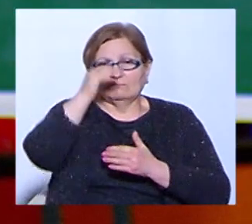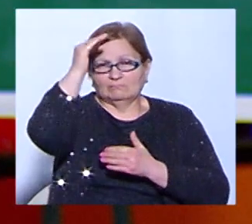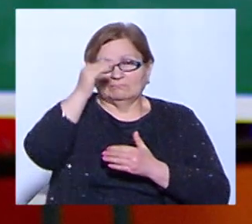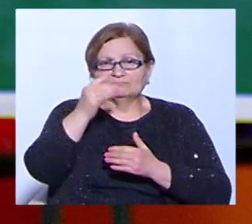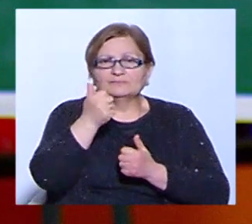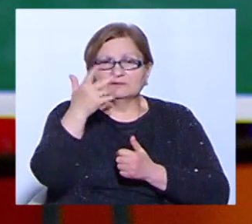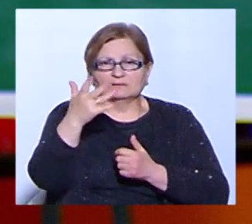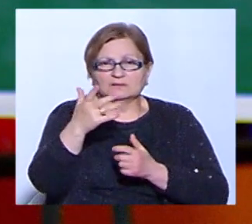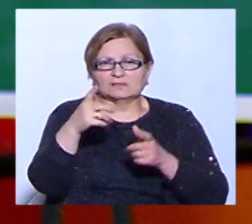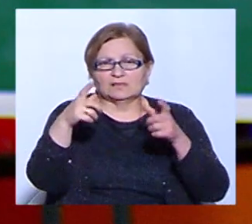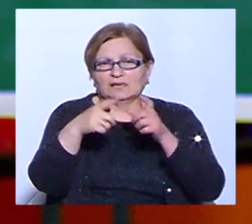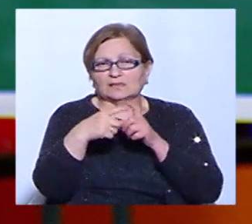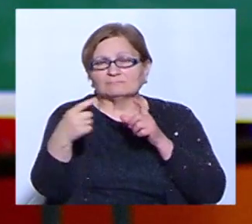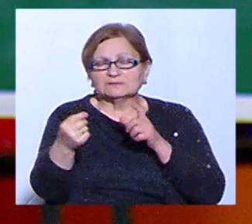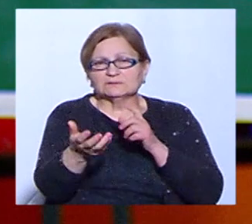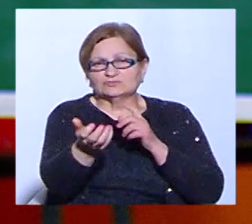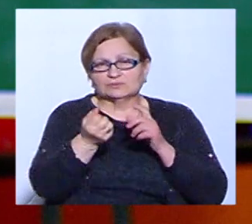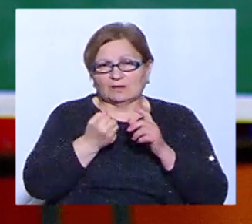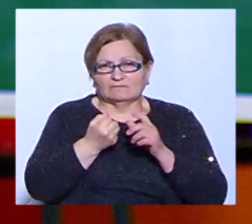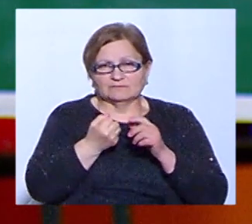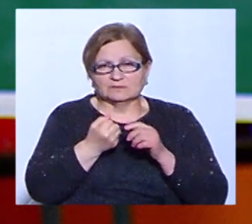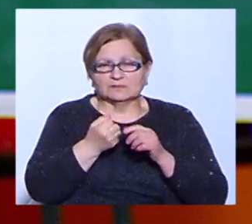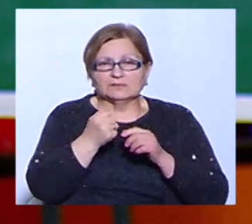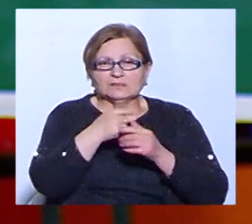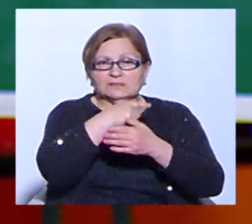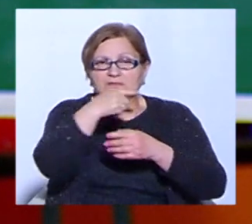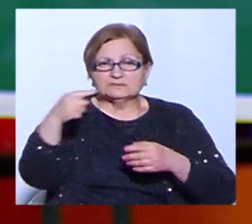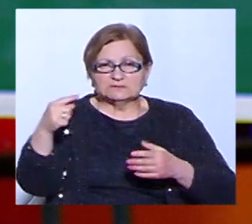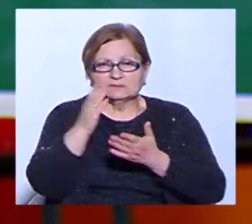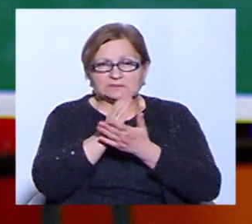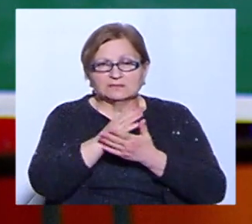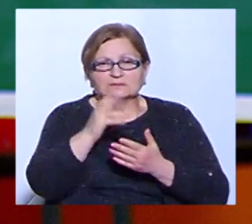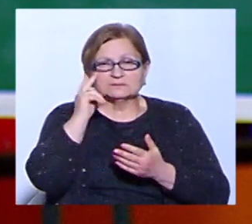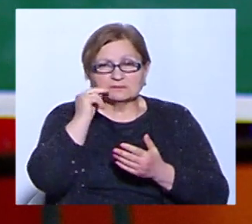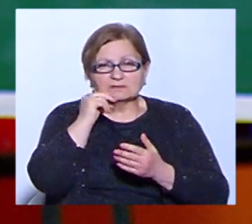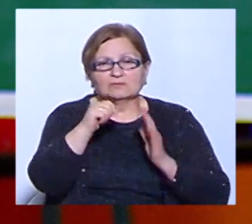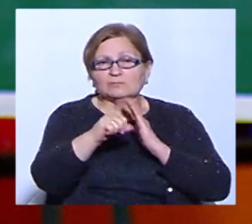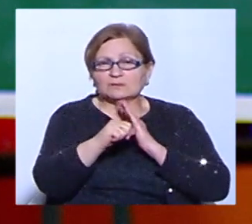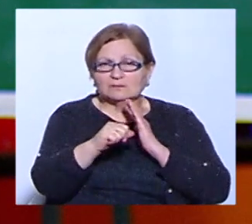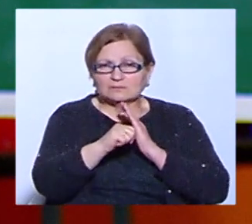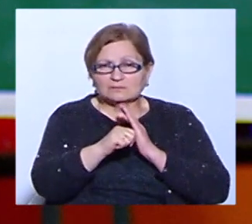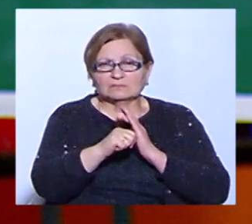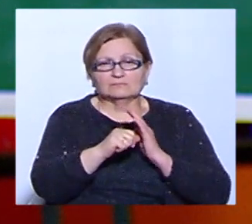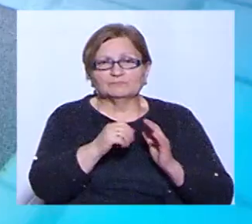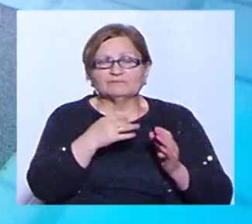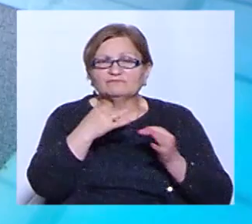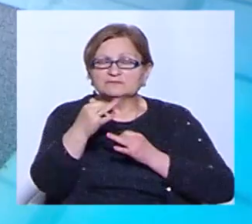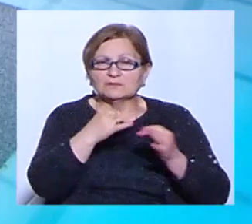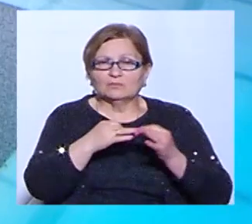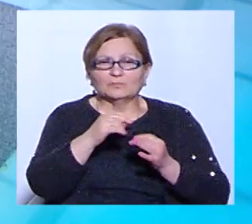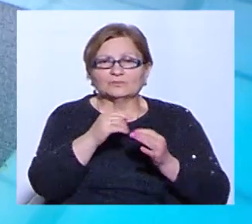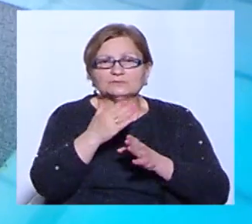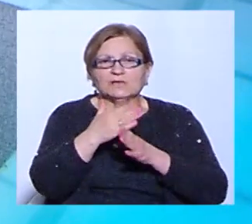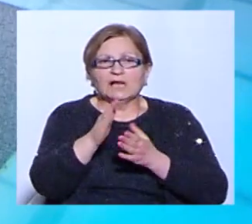გვიჩვენებს, რამდენი ნაჭერი ავიღეთ. ანუ წილადი არის რიცხვი, რომელიც გვეხმარება ნაწილებზე ვისაუბროთ. ამის